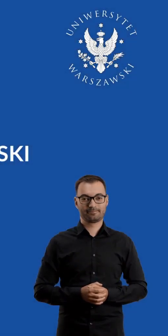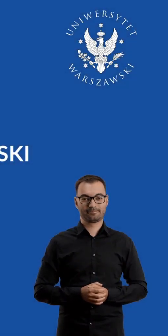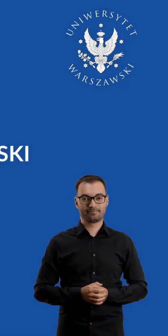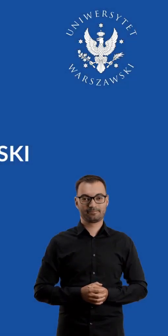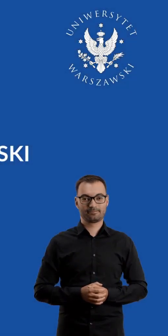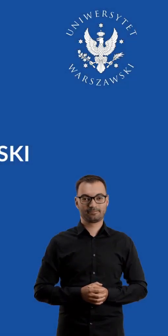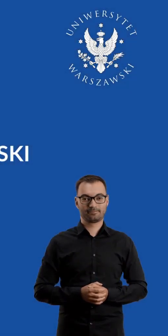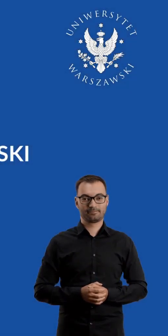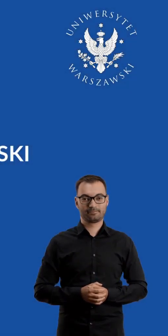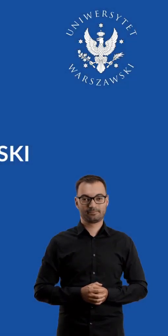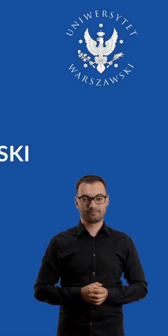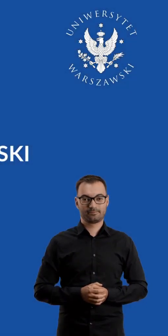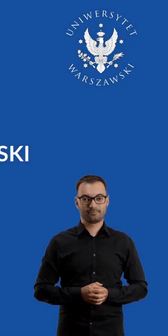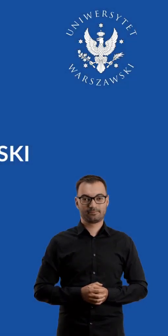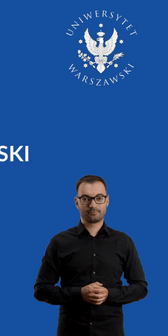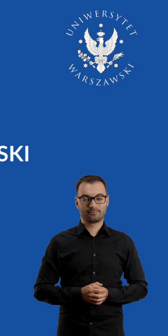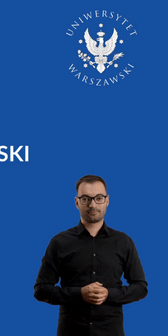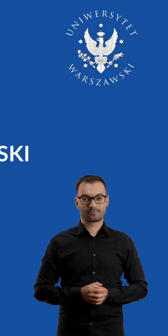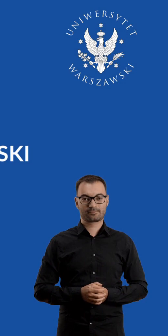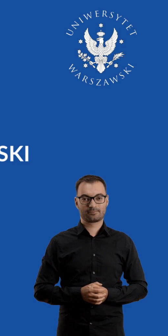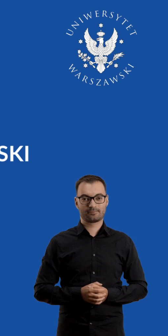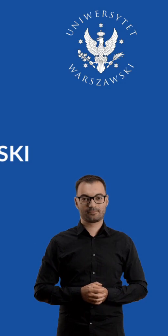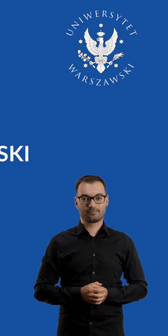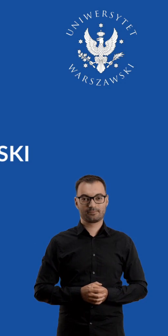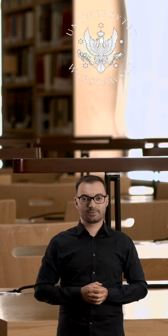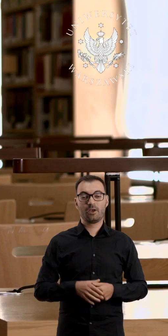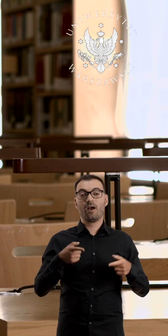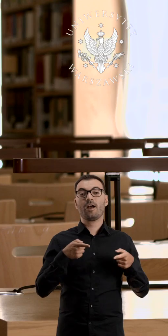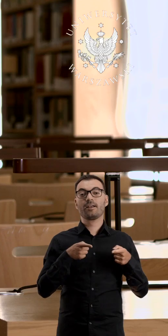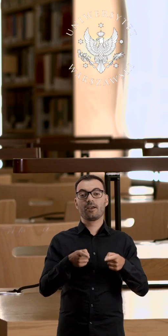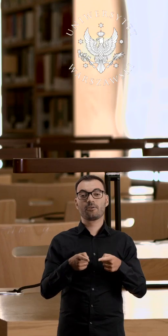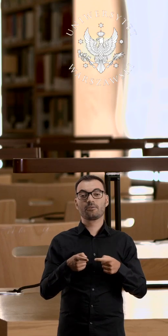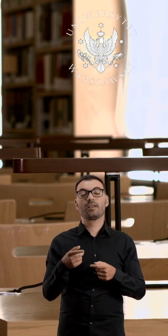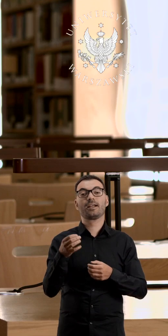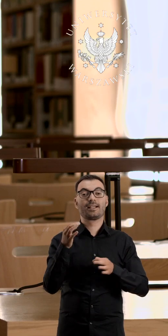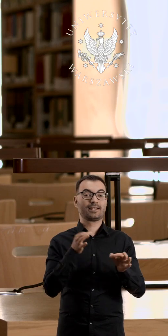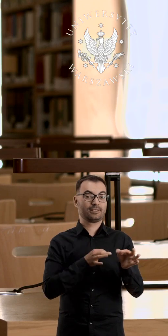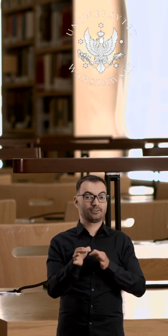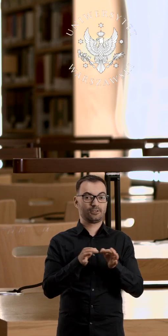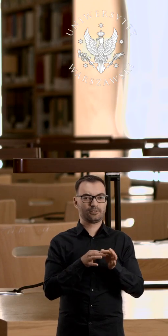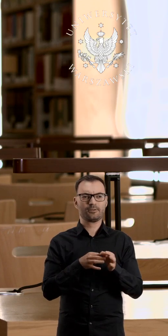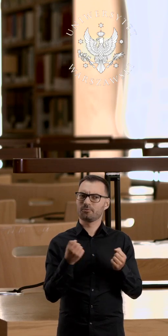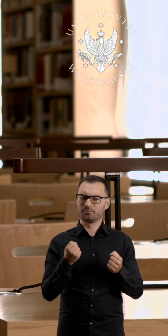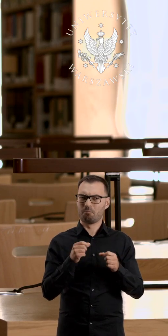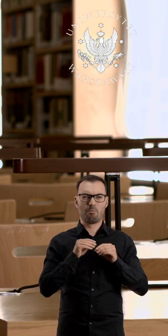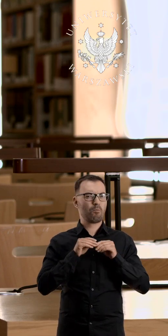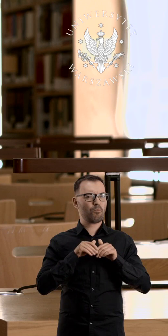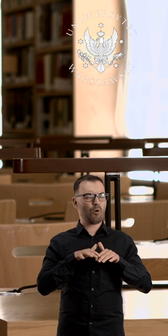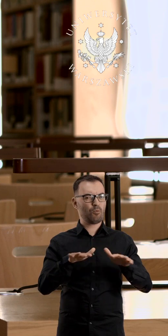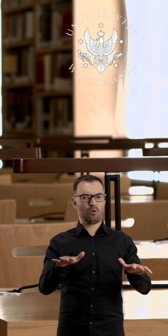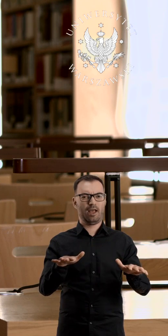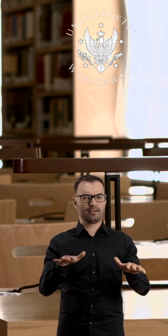Dr Paweł Nowakowski, adiunkt, Zakład Historii Starożytnej UW. Studia na Wydziale Historii są jednym z bardziej popularnych